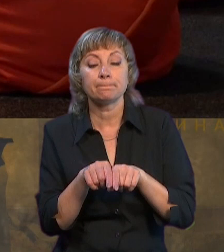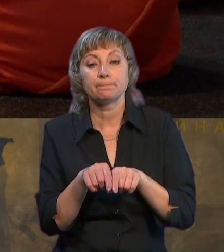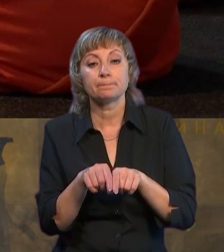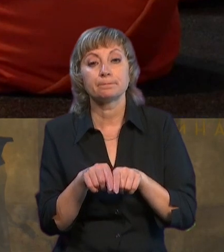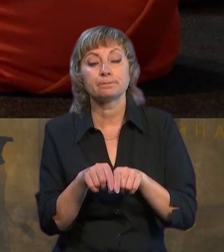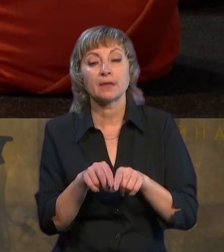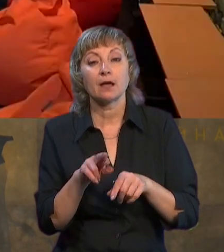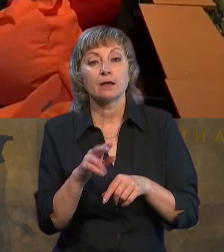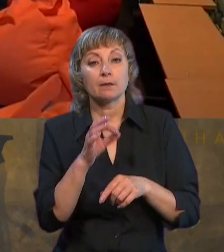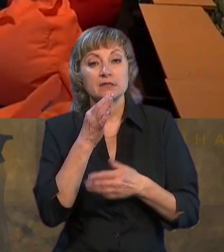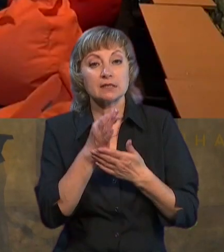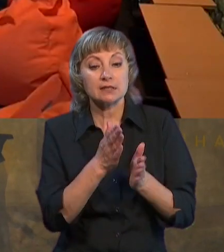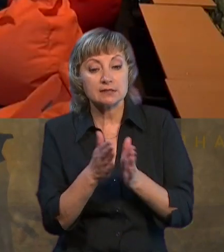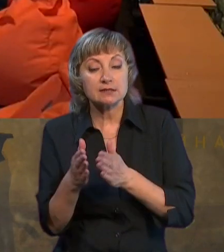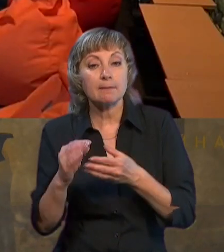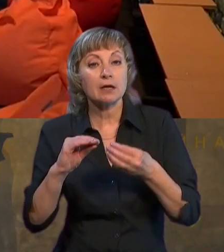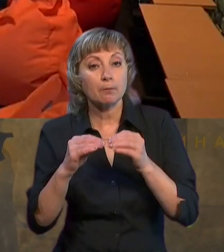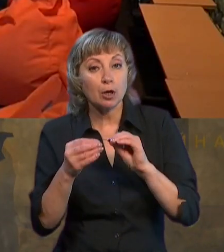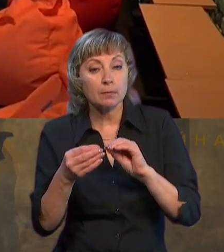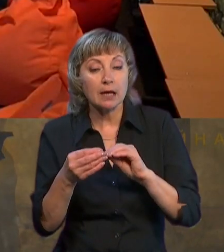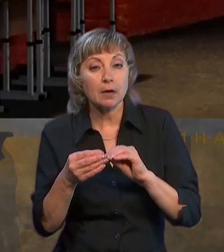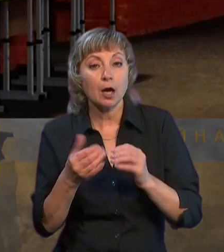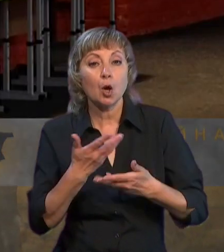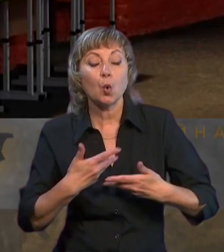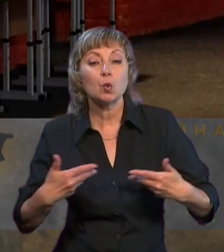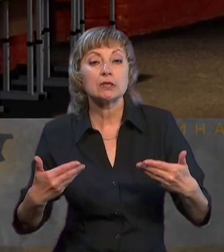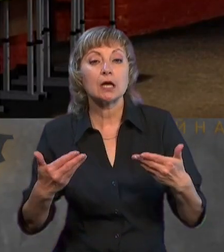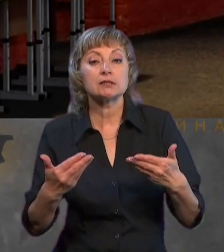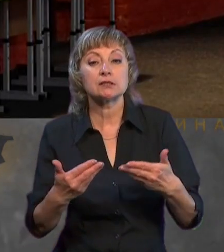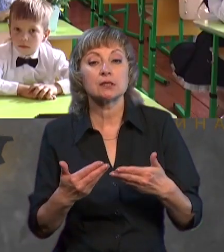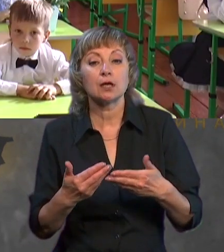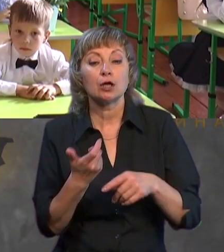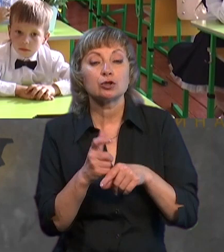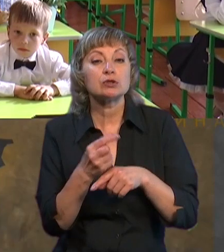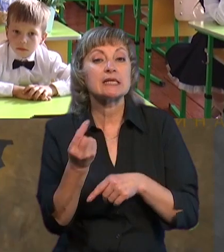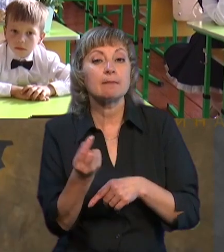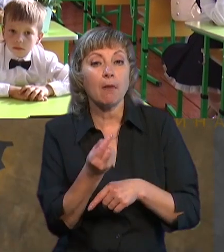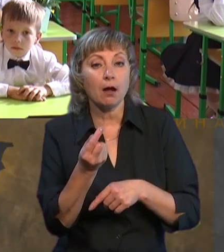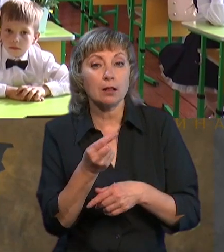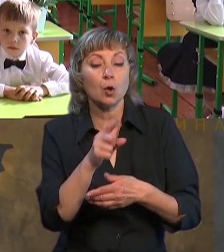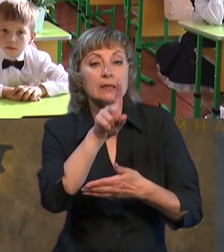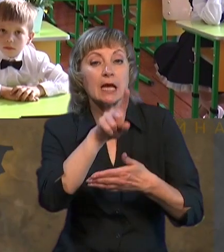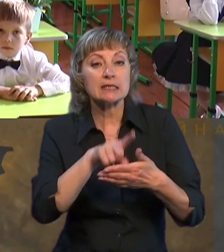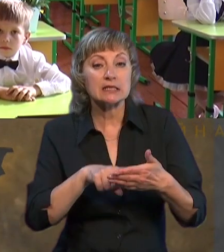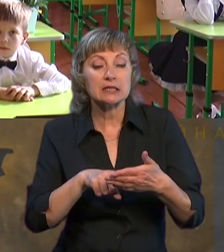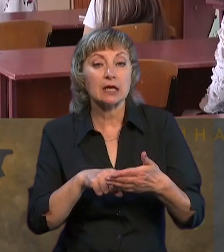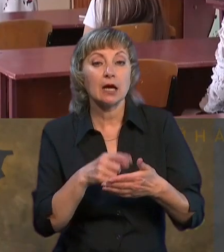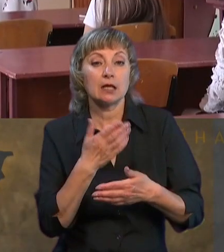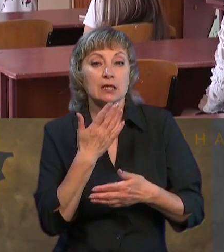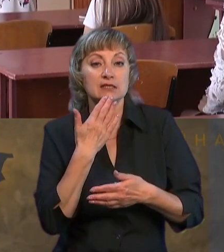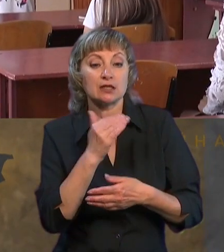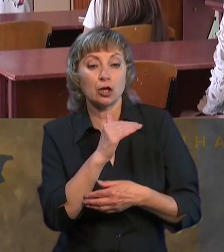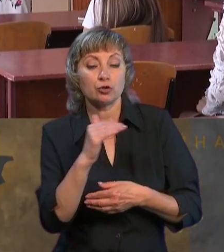ну, я би сказав, системна проблема. У нас досить мало надійних національного